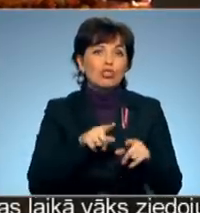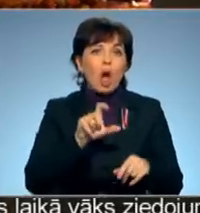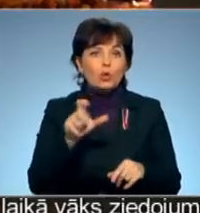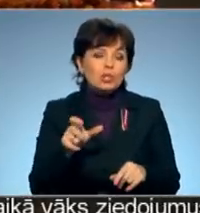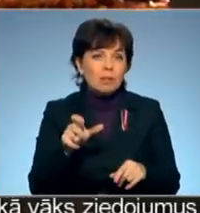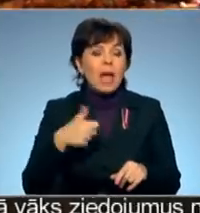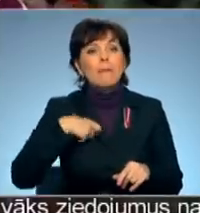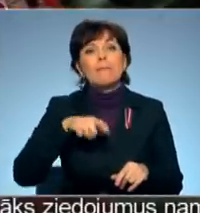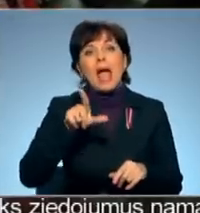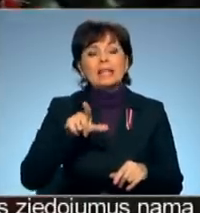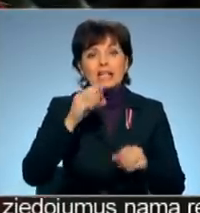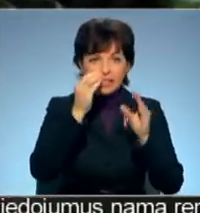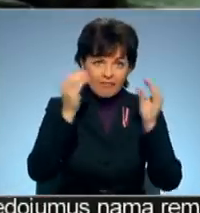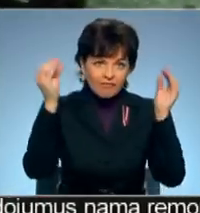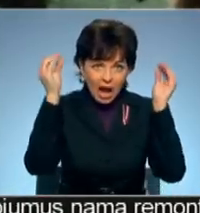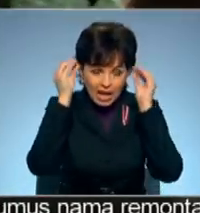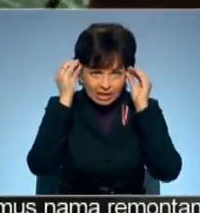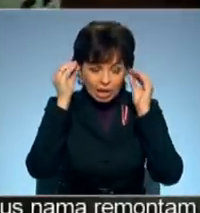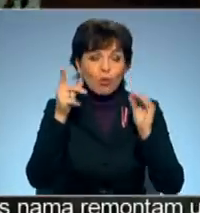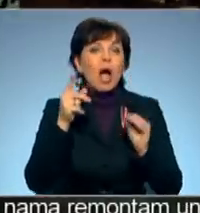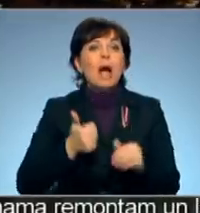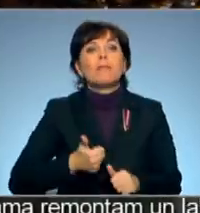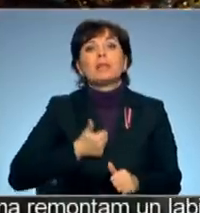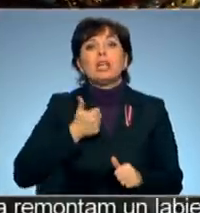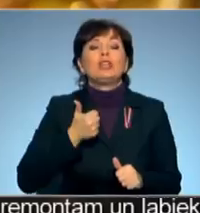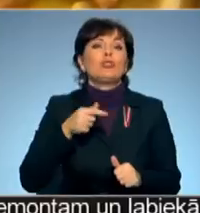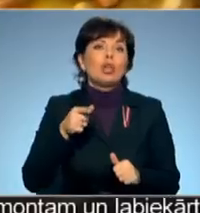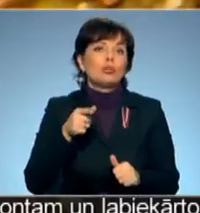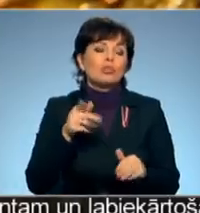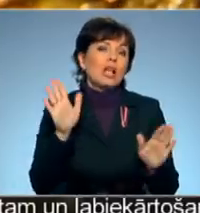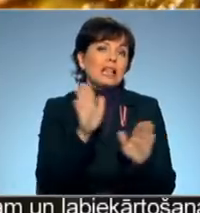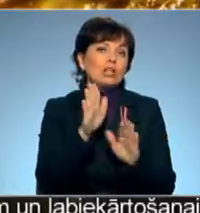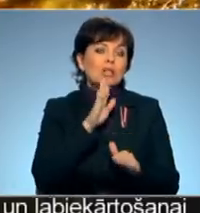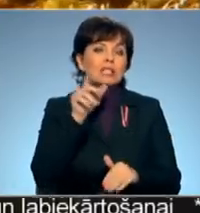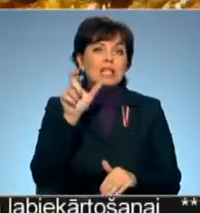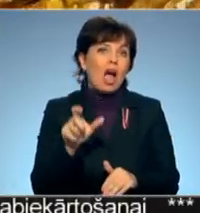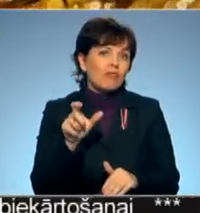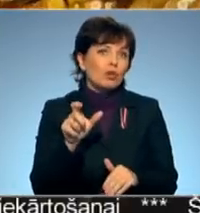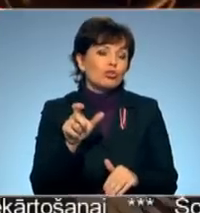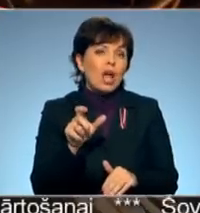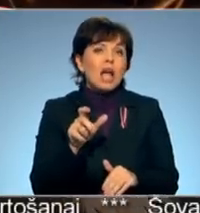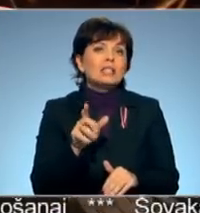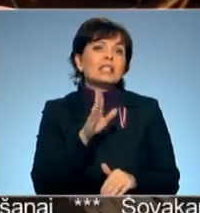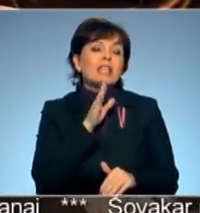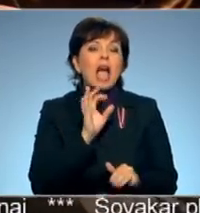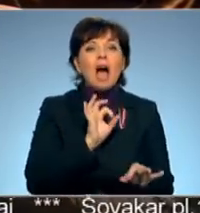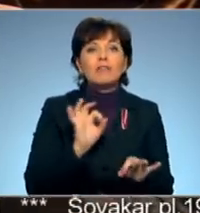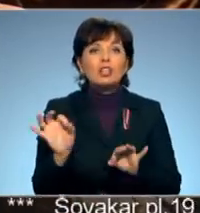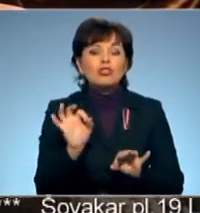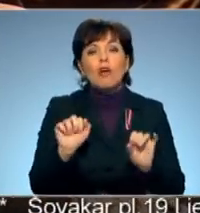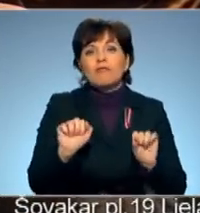vainaga cēlums, lepnums ar Britu Tudoru dinastijas liktenīgo sieviešu žilbinošas sievišķības un varas